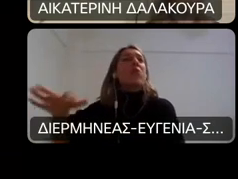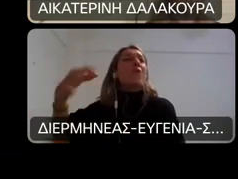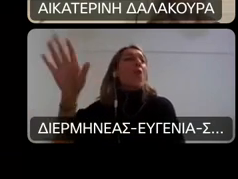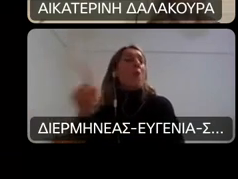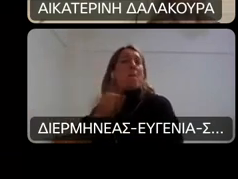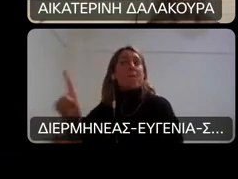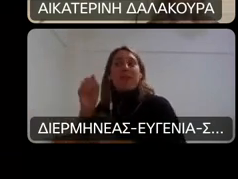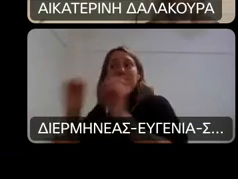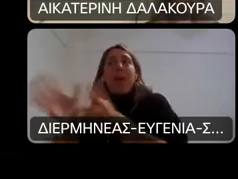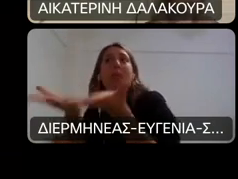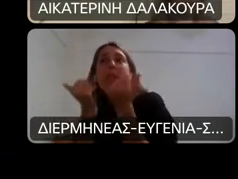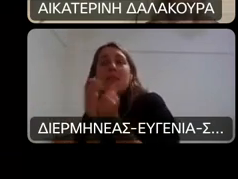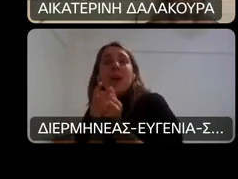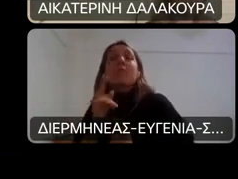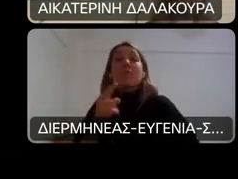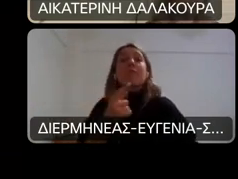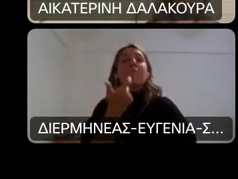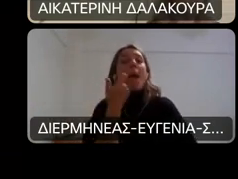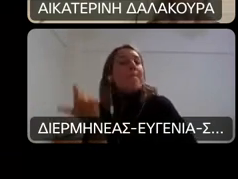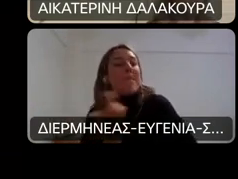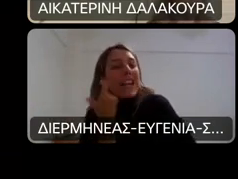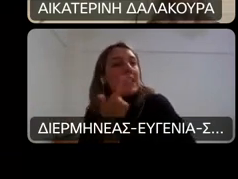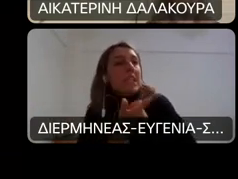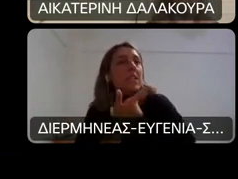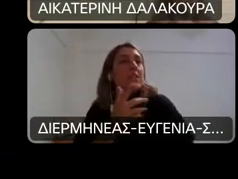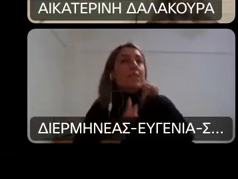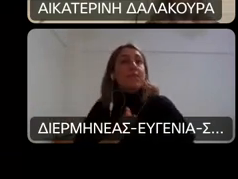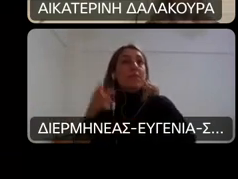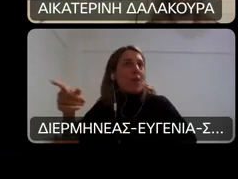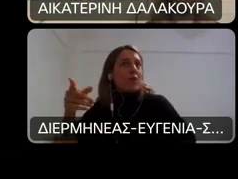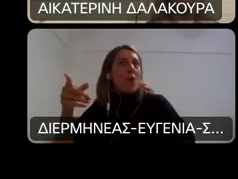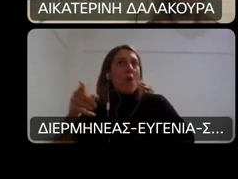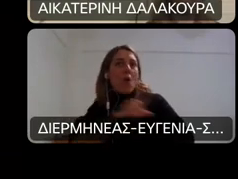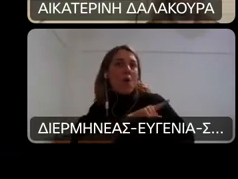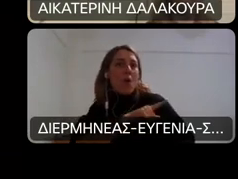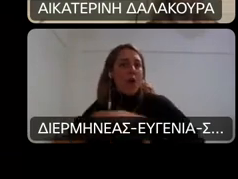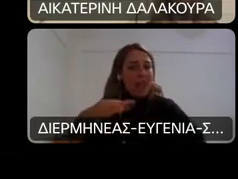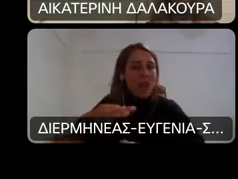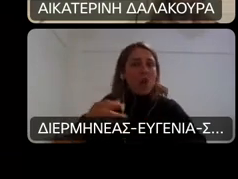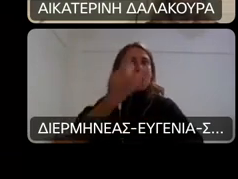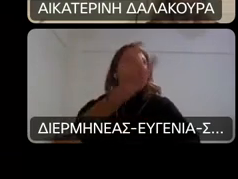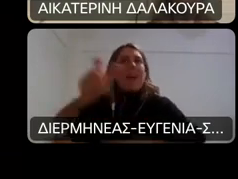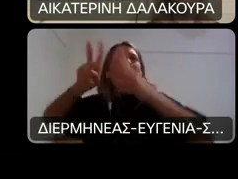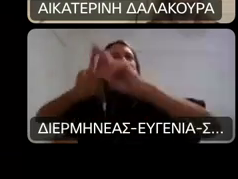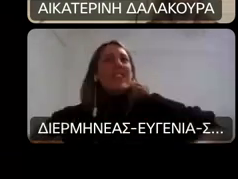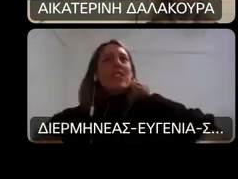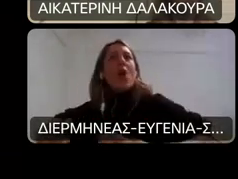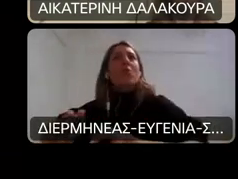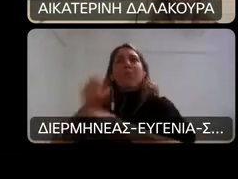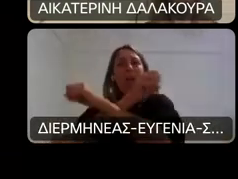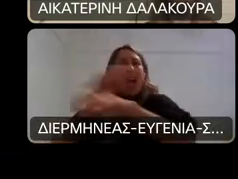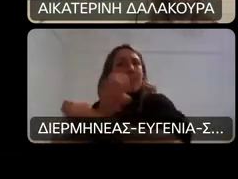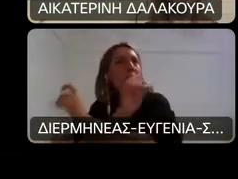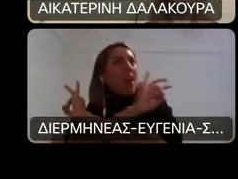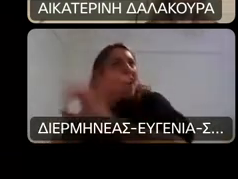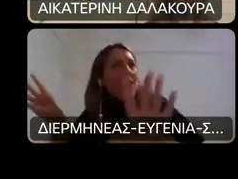και εμπειρικής παρατήρησης, την περιορισμένη ευαισθητοποίηση των μελών ΔΕΠ και των ερευνητών ερευνητριών στο ρόλο που παίζει η γλώσσα στην